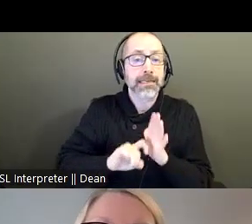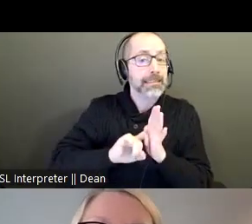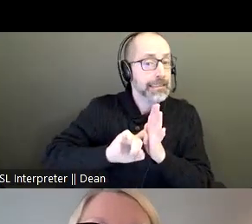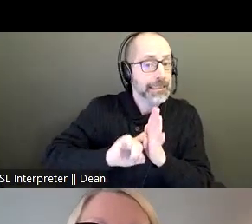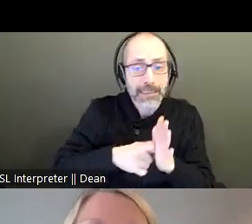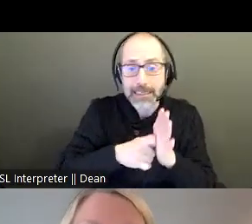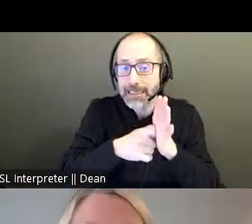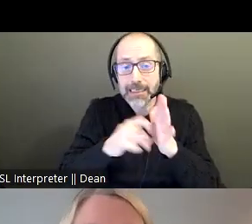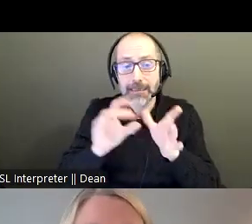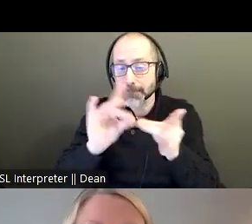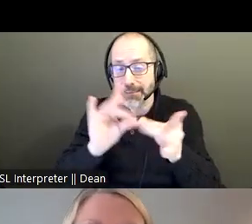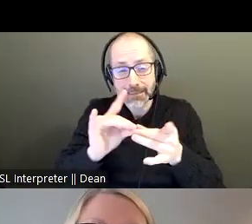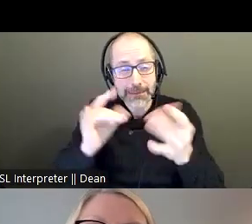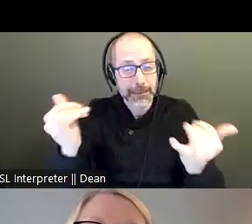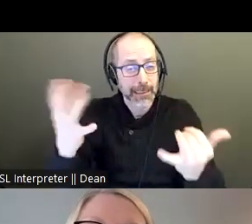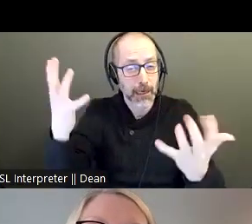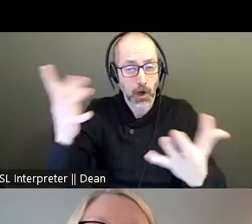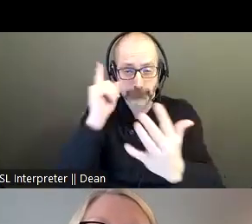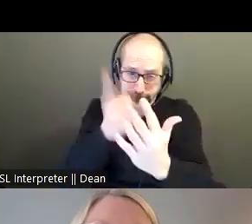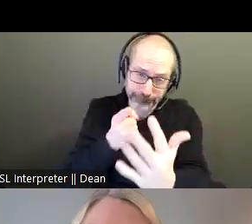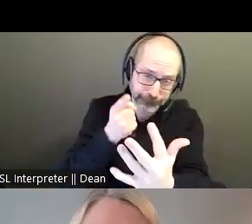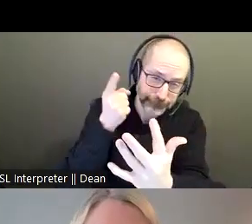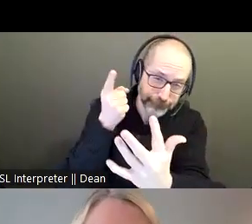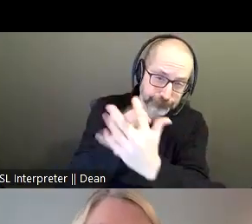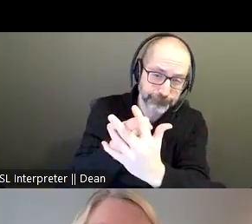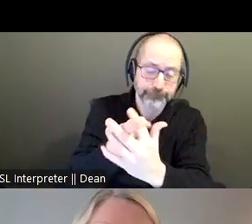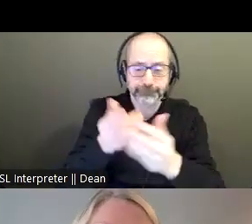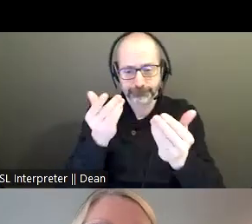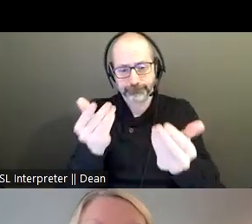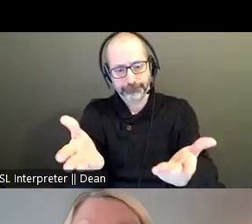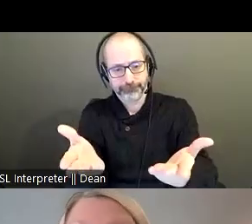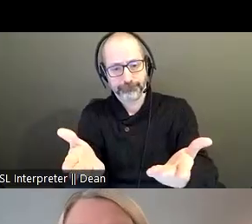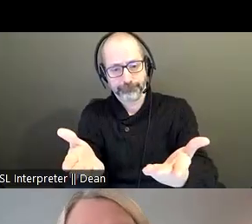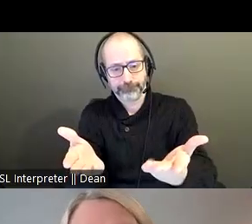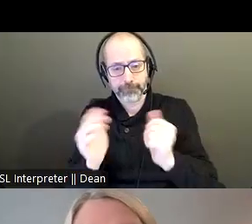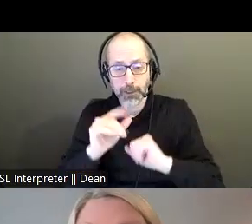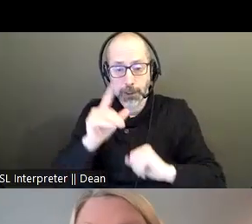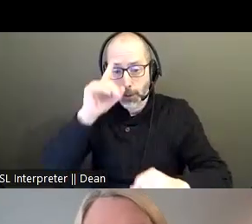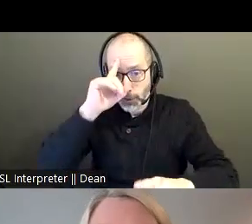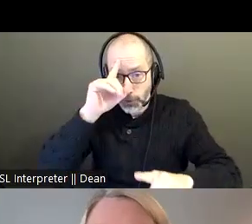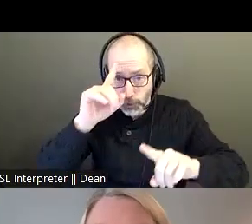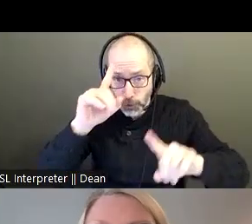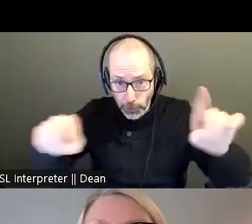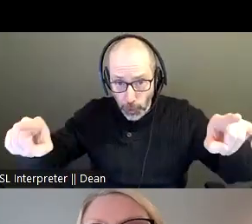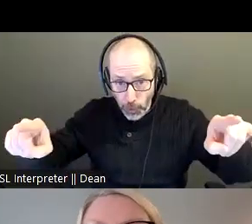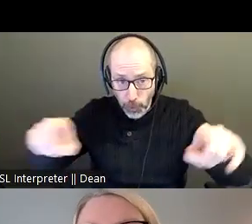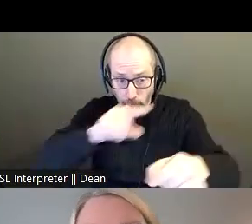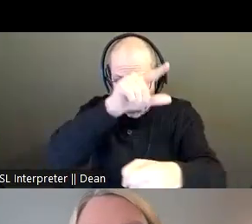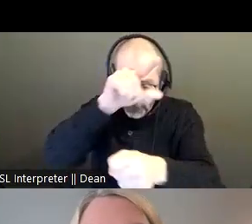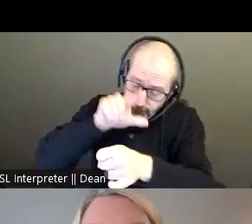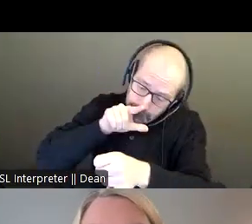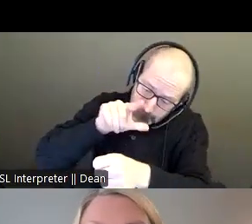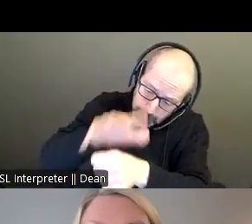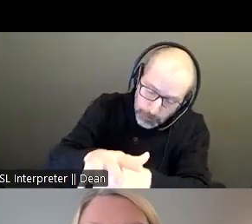Alors, le message clé de ce webinaire, le voici. La